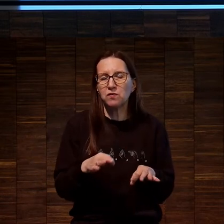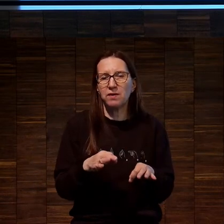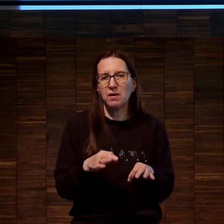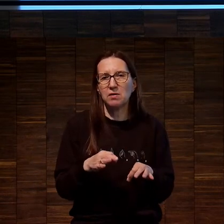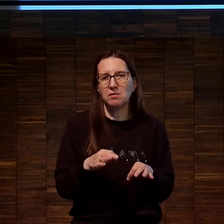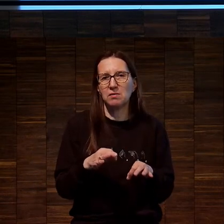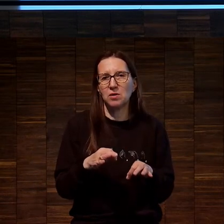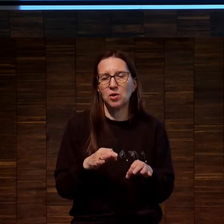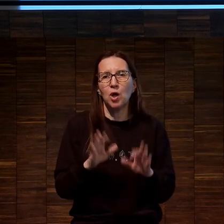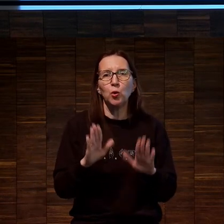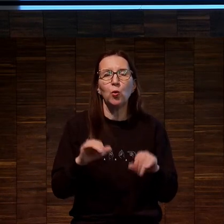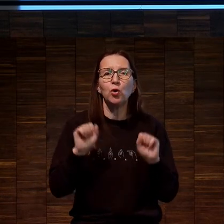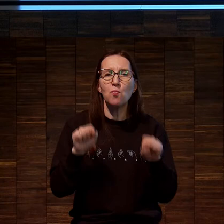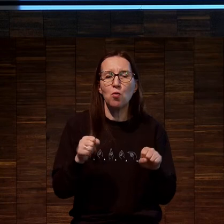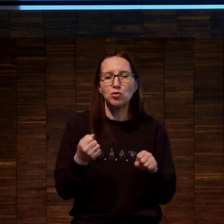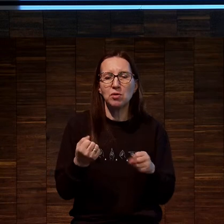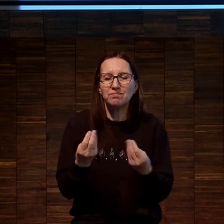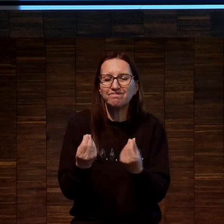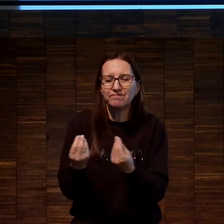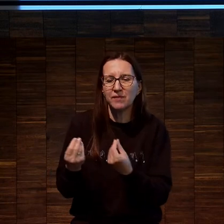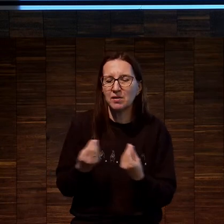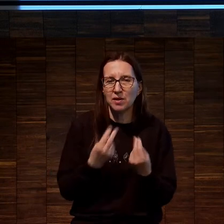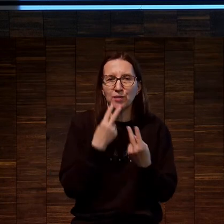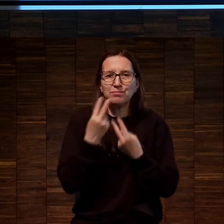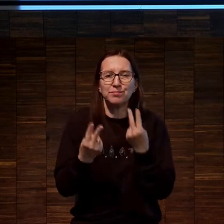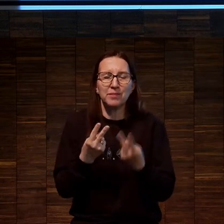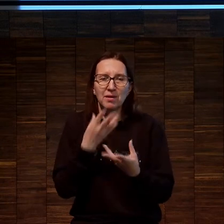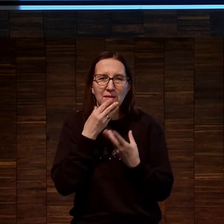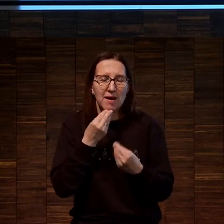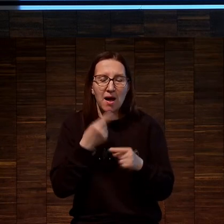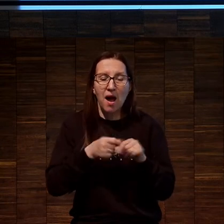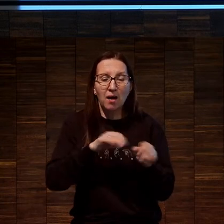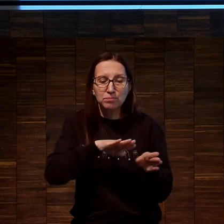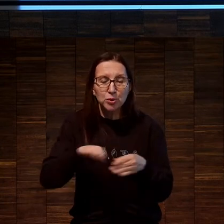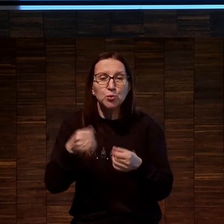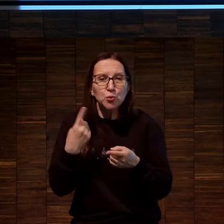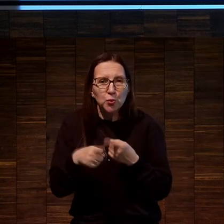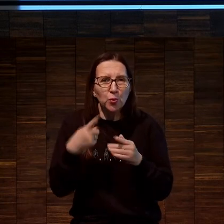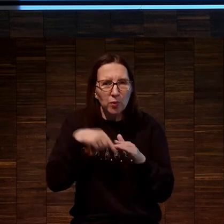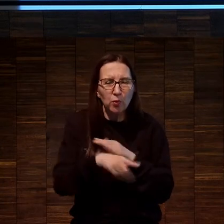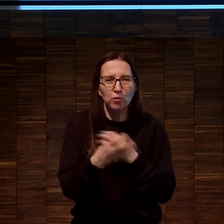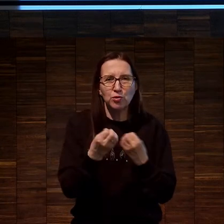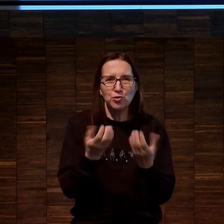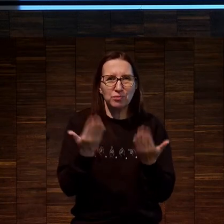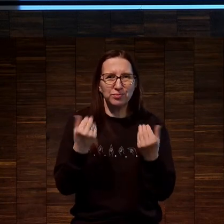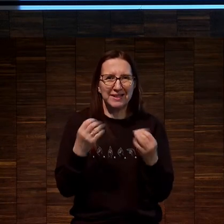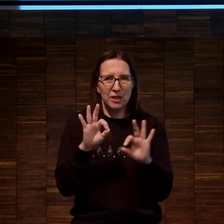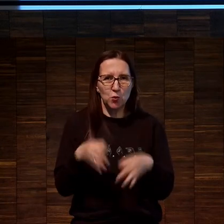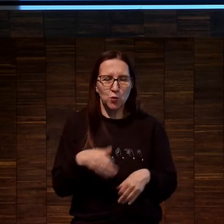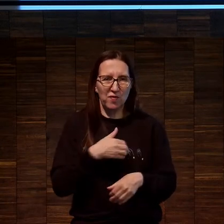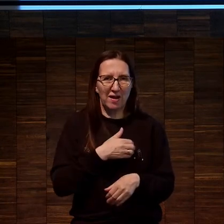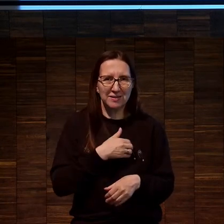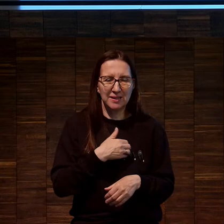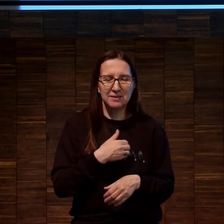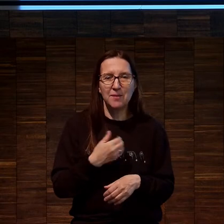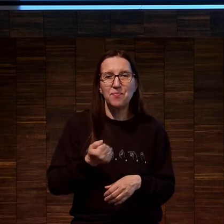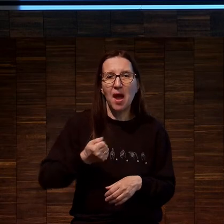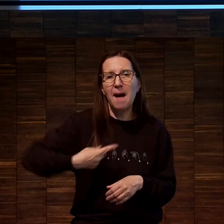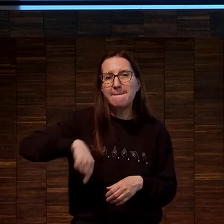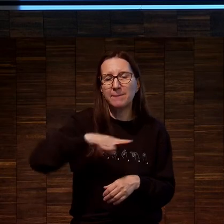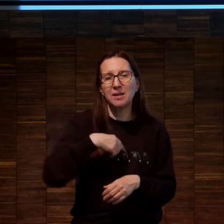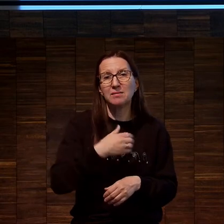только... то, что можно потрогать и ощутить, но гораздо больше. Надя? Да, мы хотели